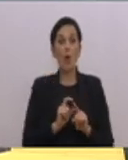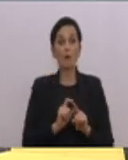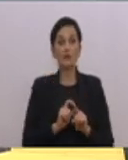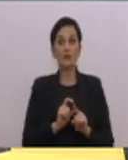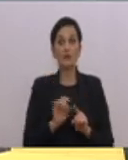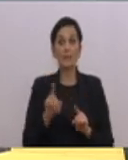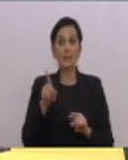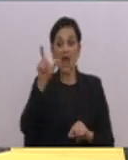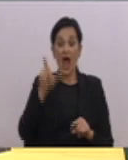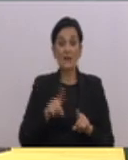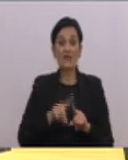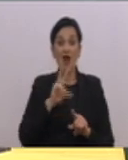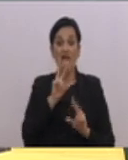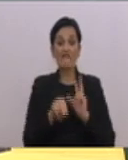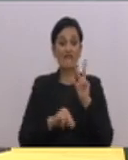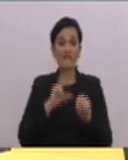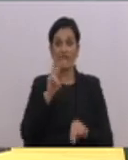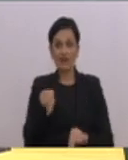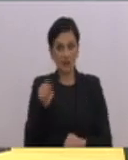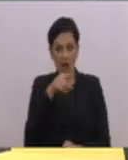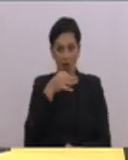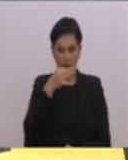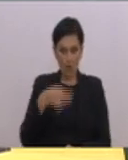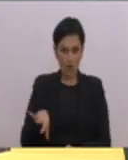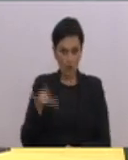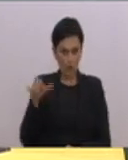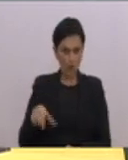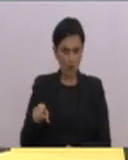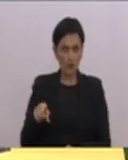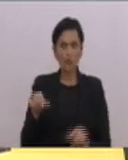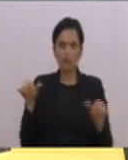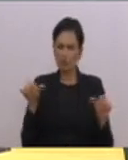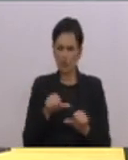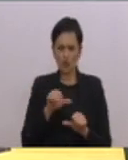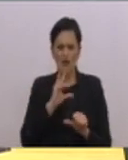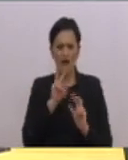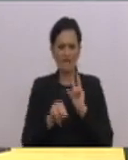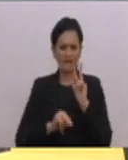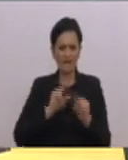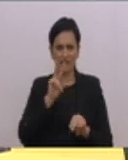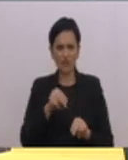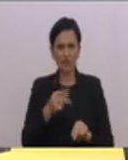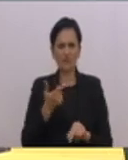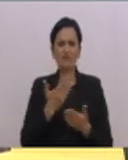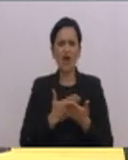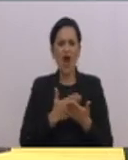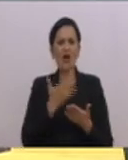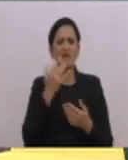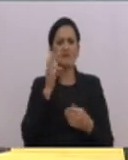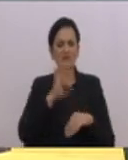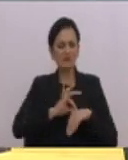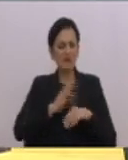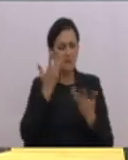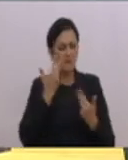ეს ადამიანი ის რაღაცებს ილაპარაკებს, რაც თქვენ არ მოგეწონებათ. ცუდ რაღაცებს ილაპარაკებს, რასისტულს,